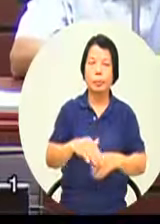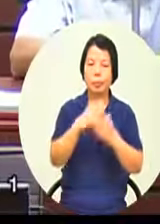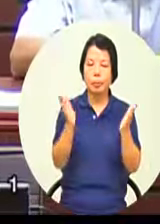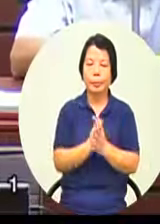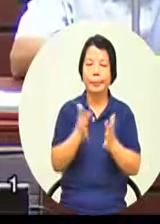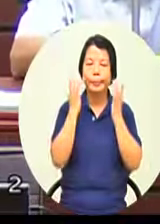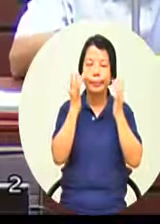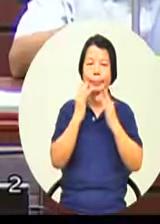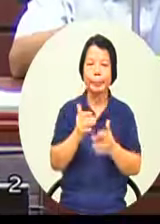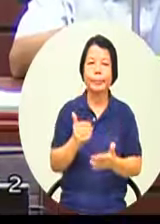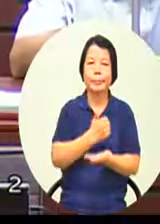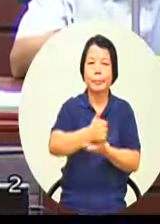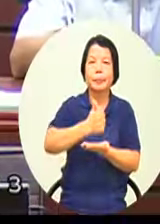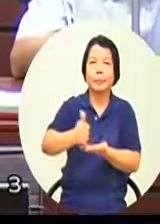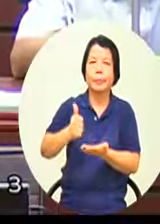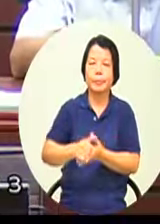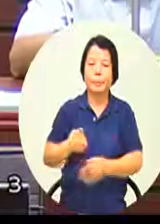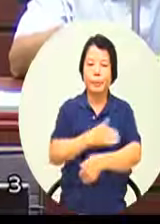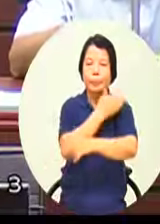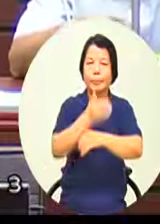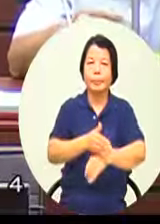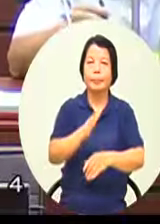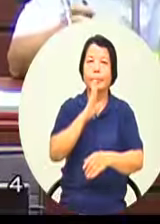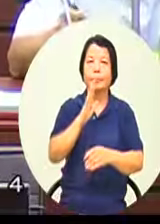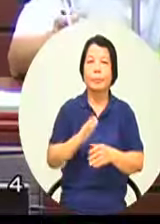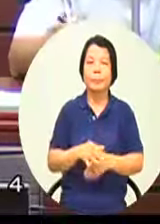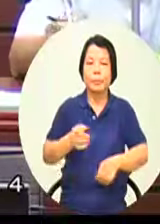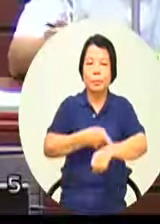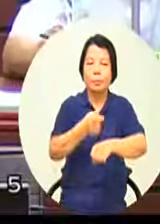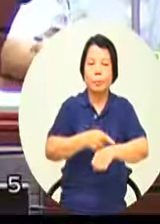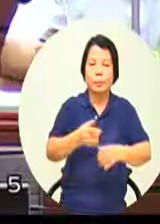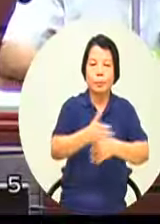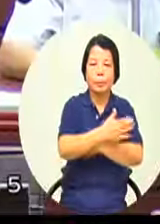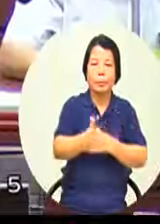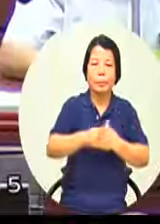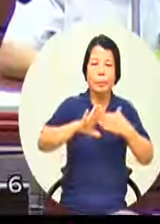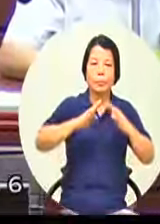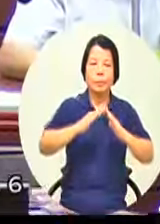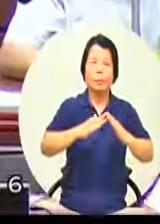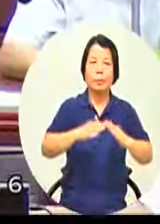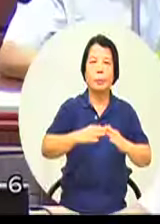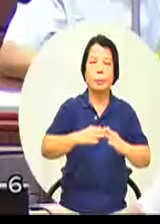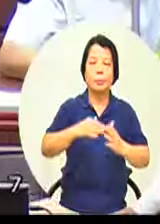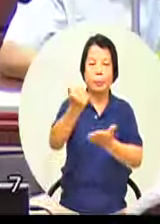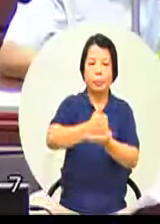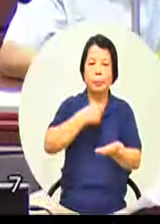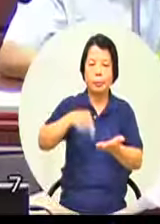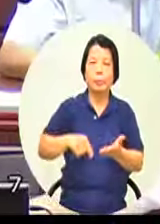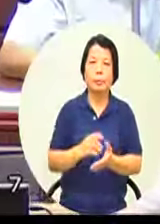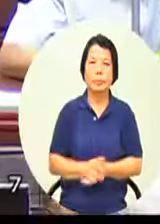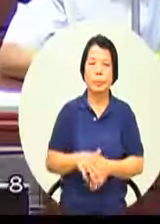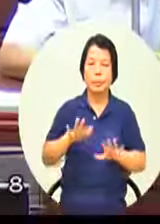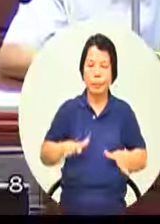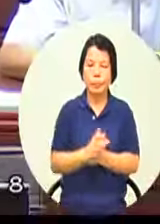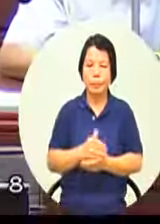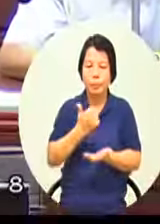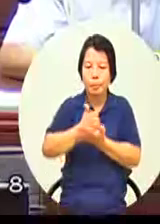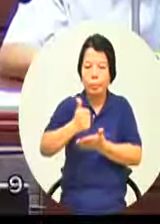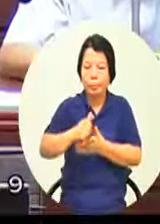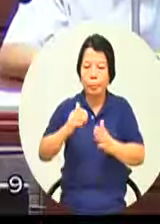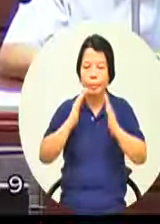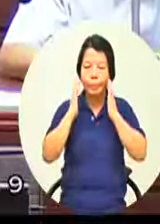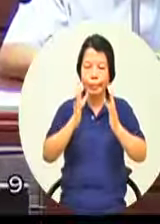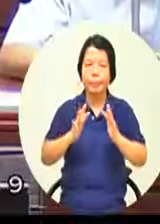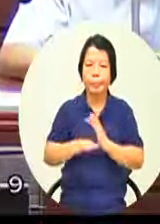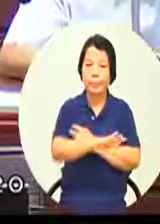菜批发量啊，几乎说从其他县市来，但是针对在我们的这个批发市场里面所有的价